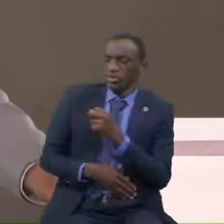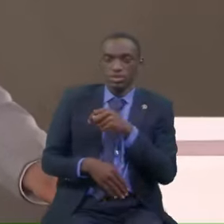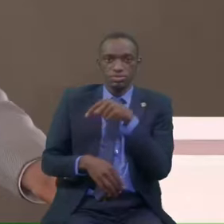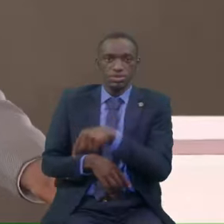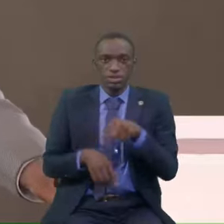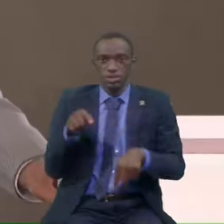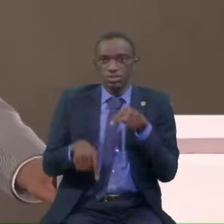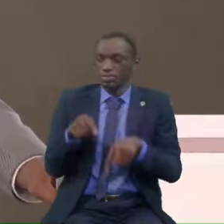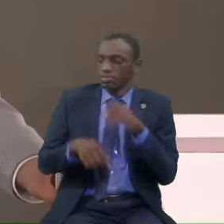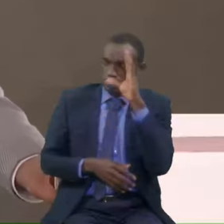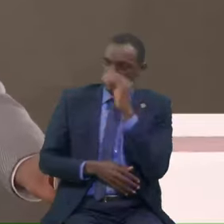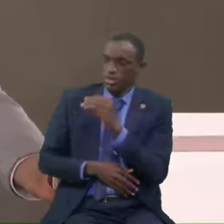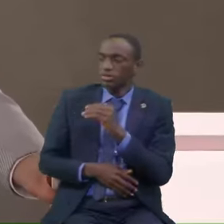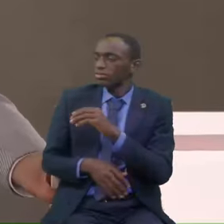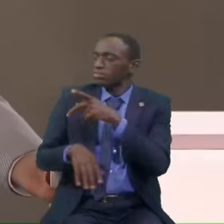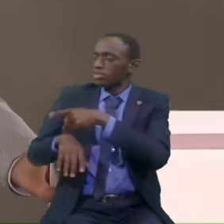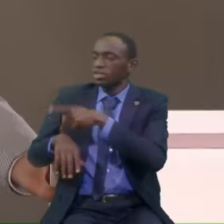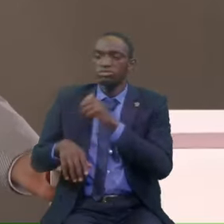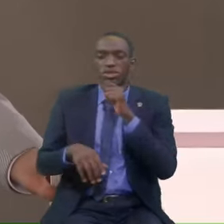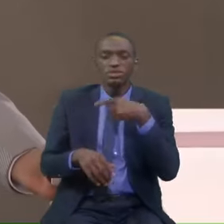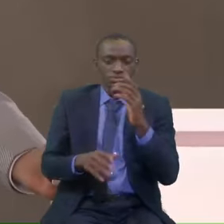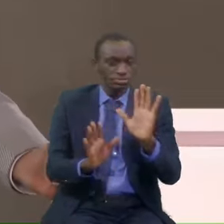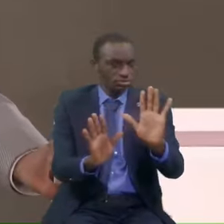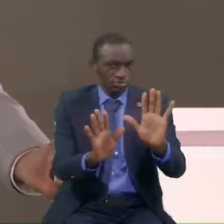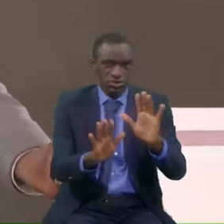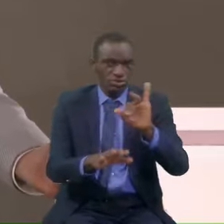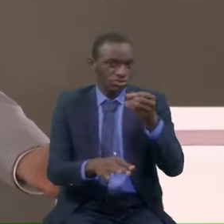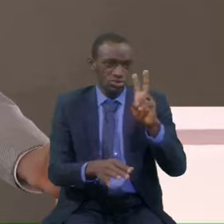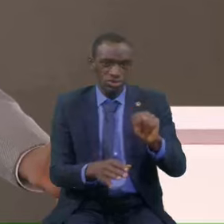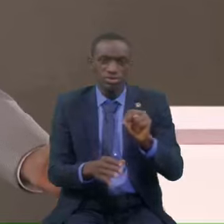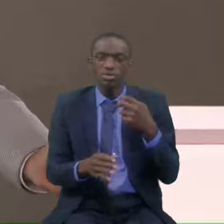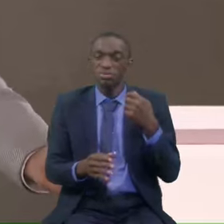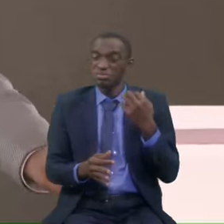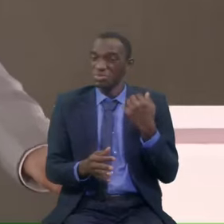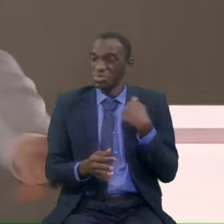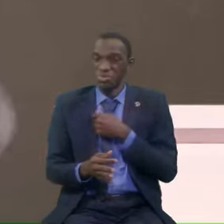Pierre n'a pas dit Jean. Tu vois maintenant, si on avait jeûné hier,